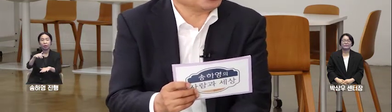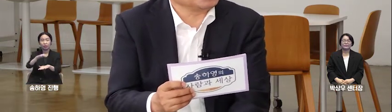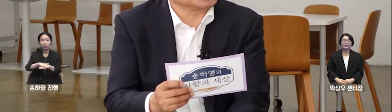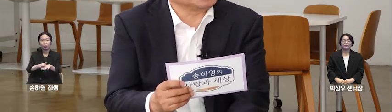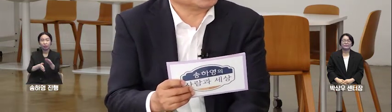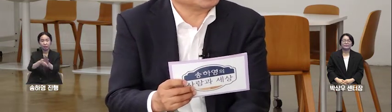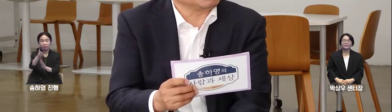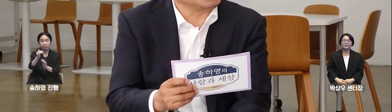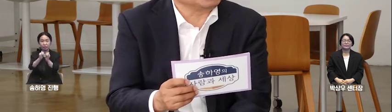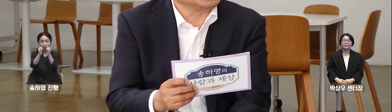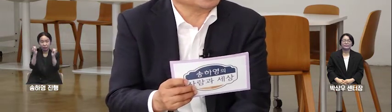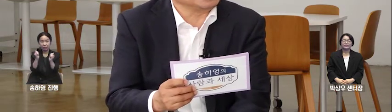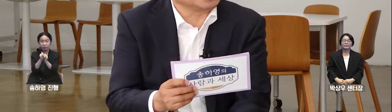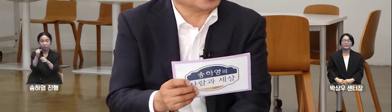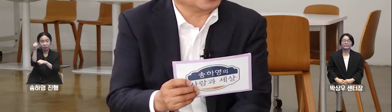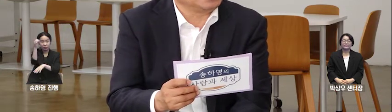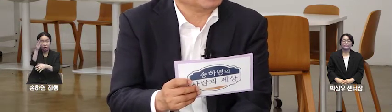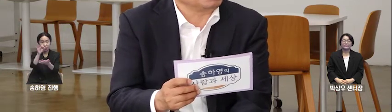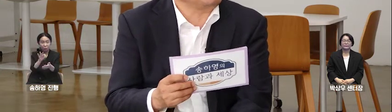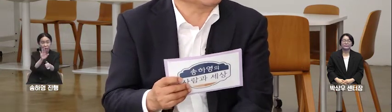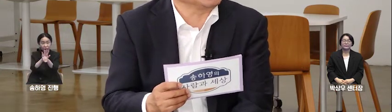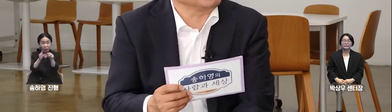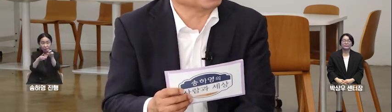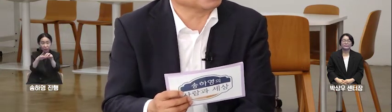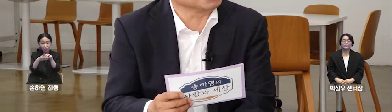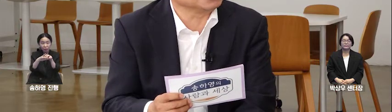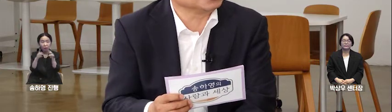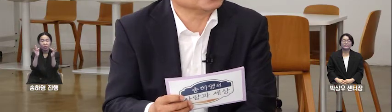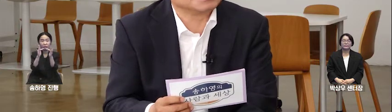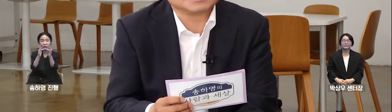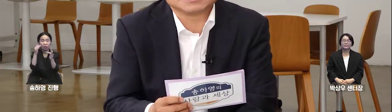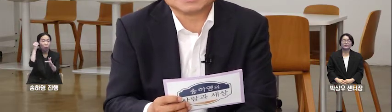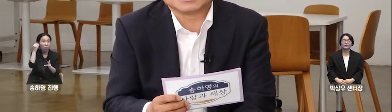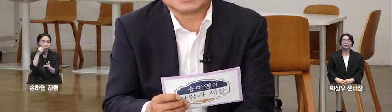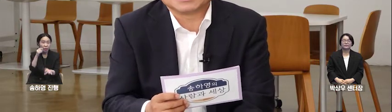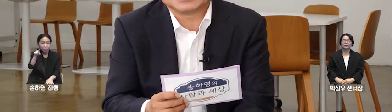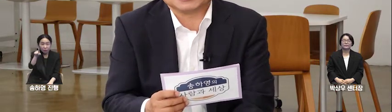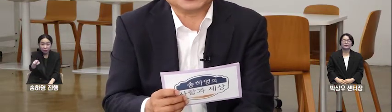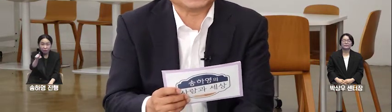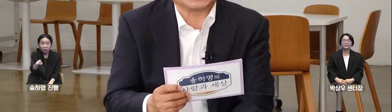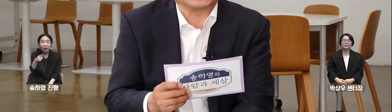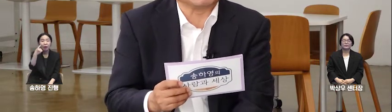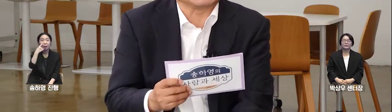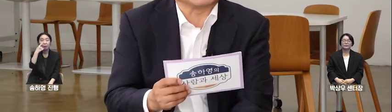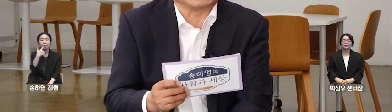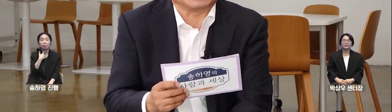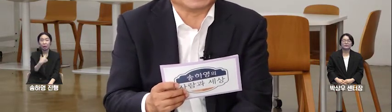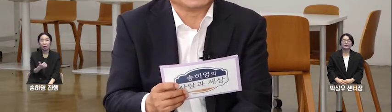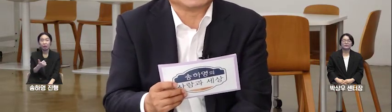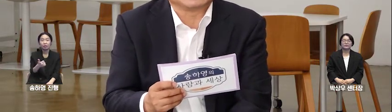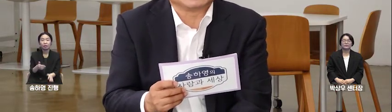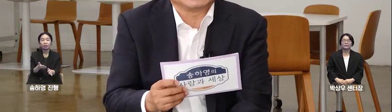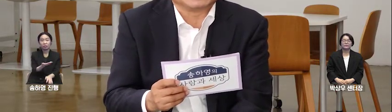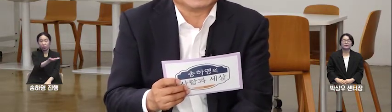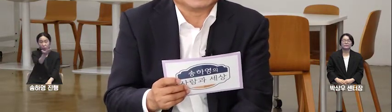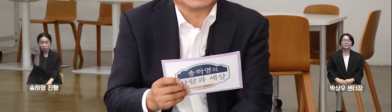대전광역시 사회적 자본 지원센터 홈페이지를 한번 들어가 봤어요. 네. 우리 시청자 여러분들한테